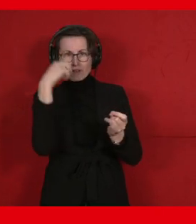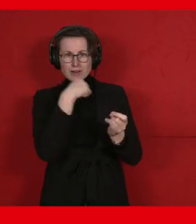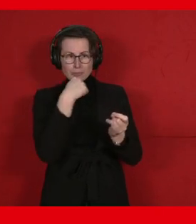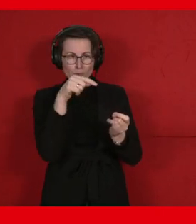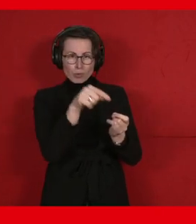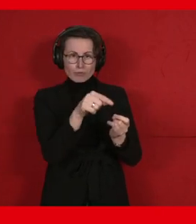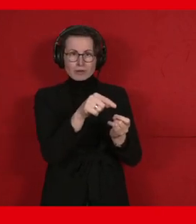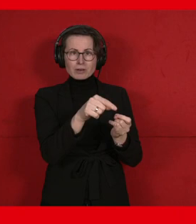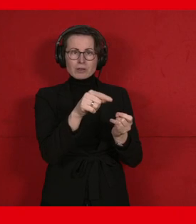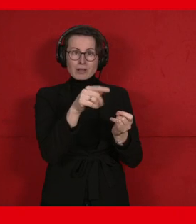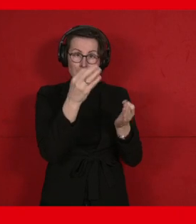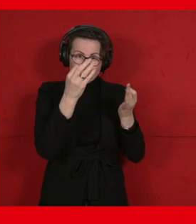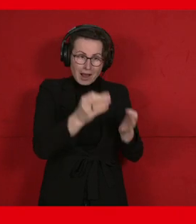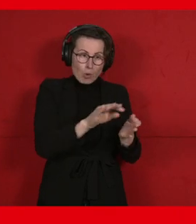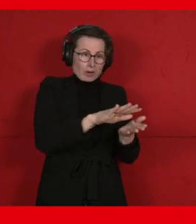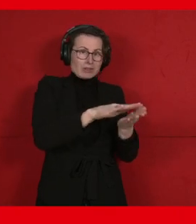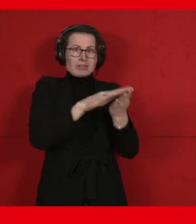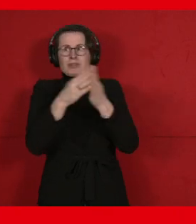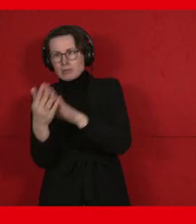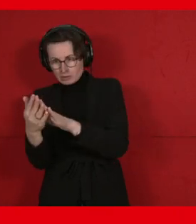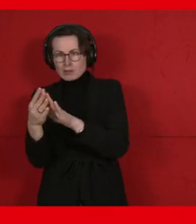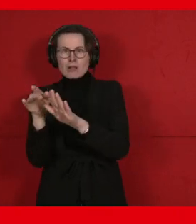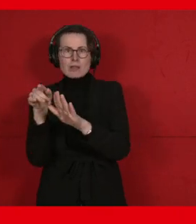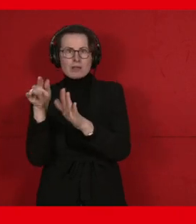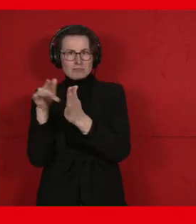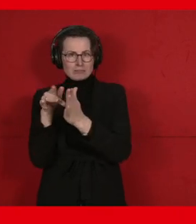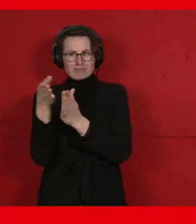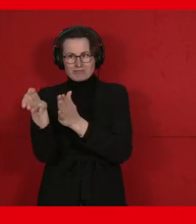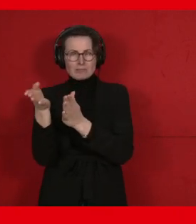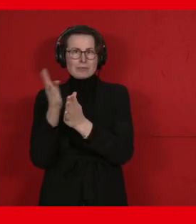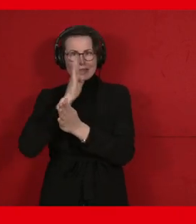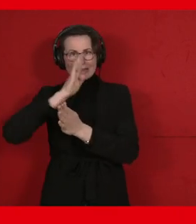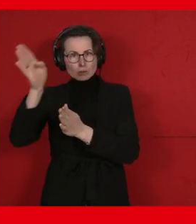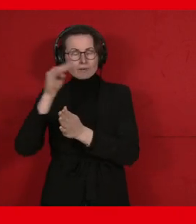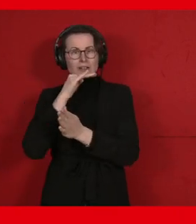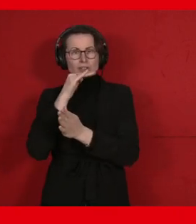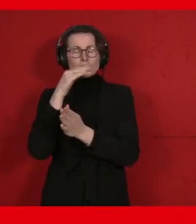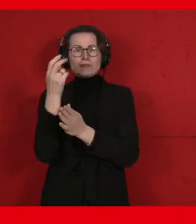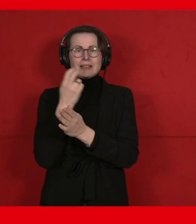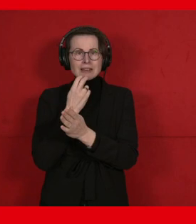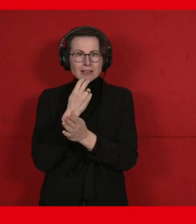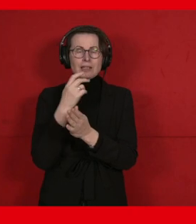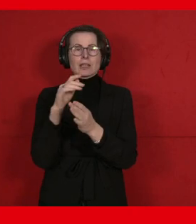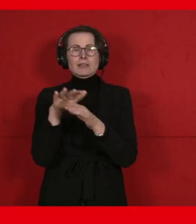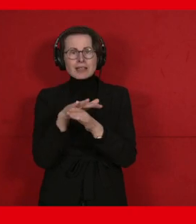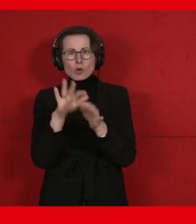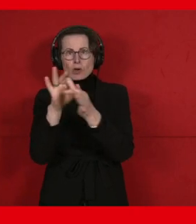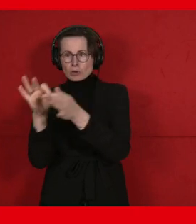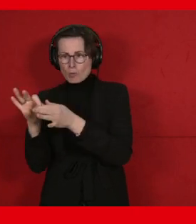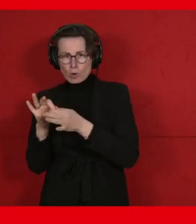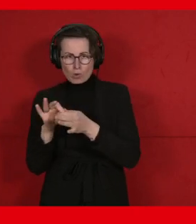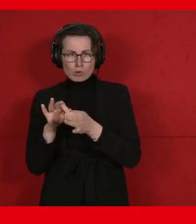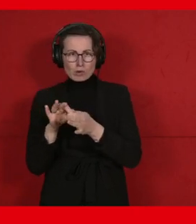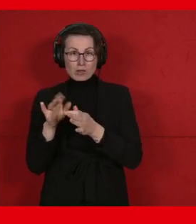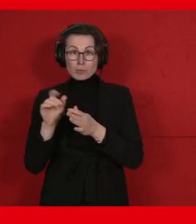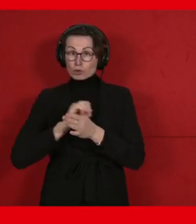Berufen in großem Umfang benötigen werden, wenn wir denn in diese Richtung Wasserstoffwirtschaft, Energiewirtschaft, Sektorenkopplung weitergehen. Und da müssen